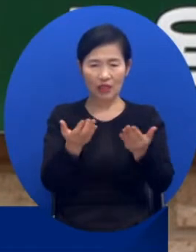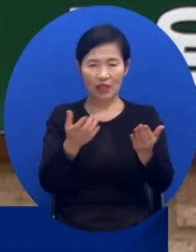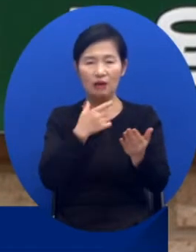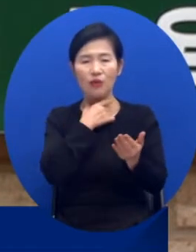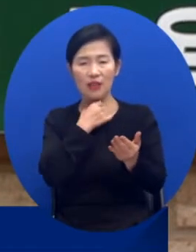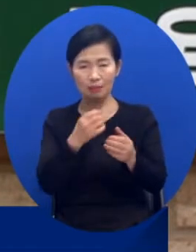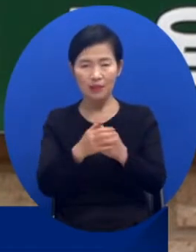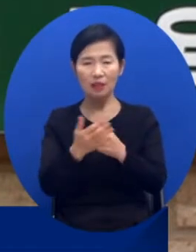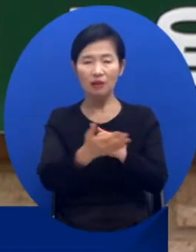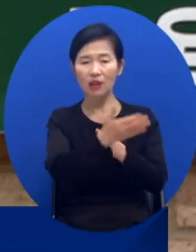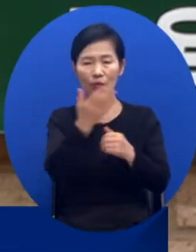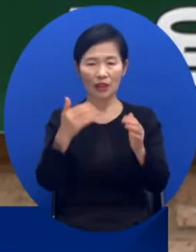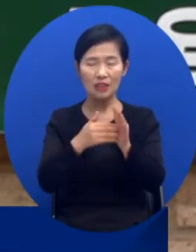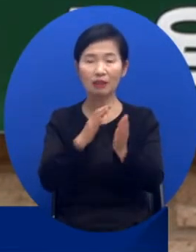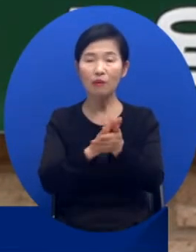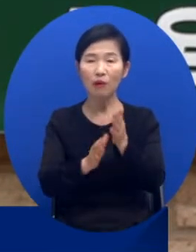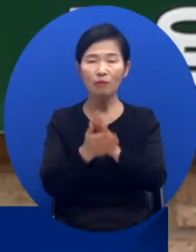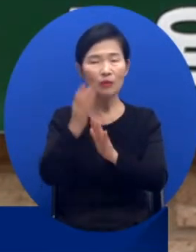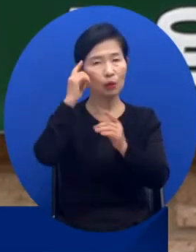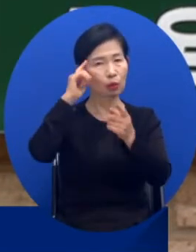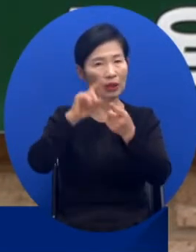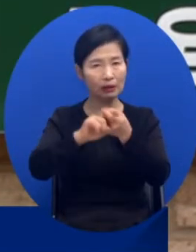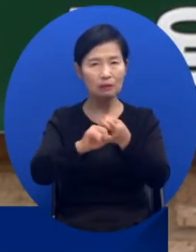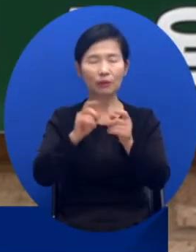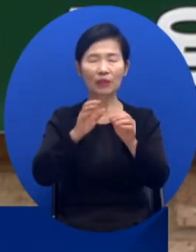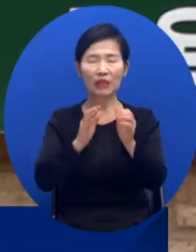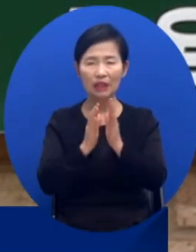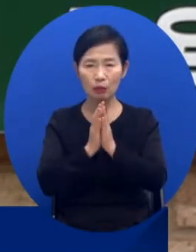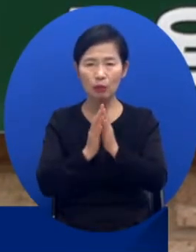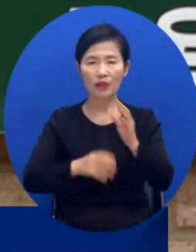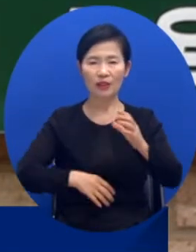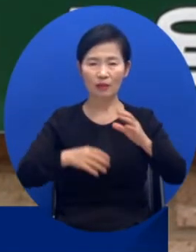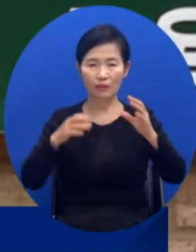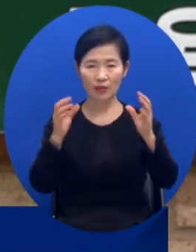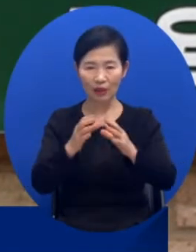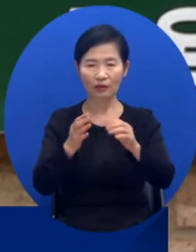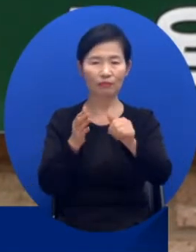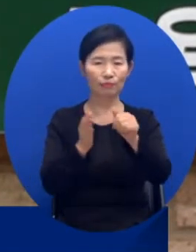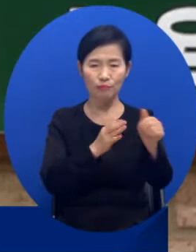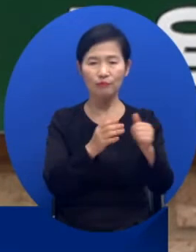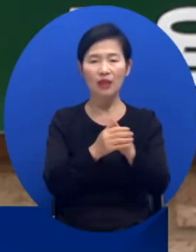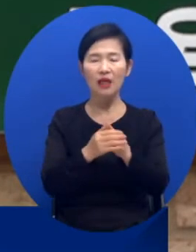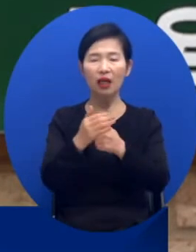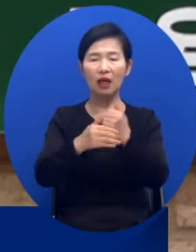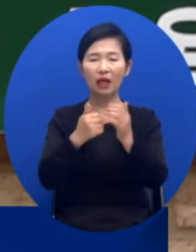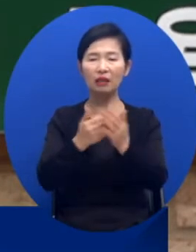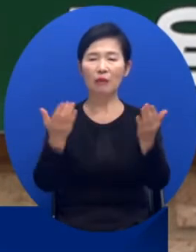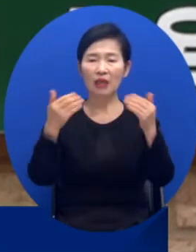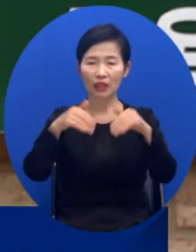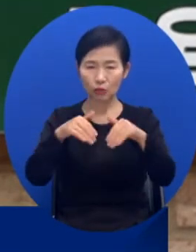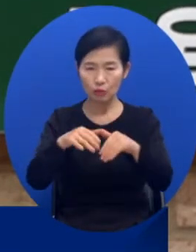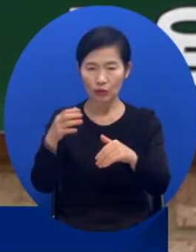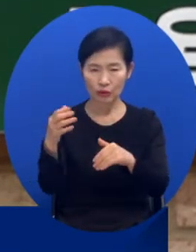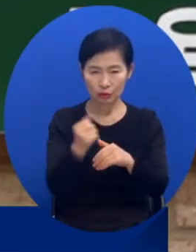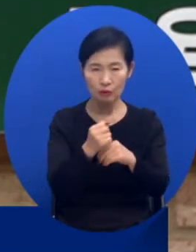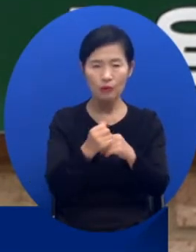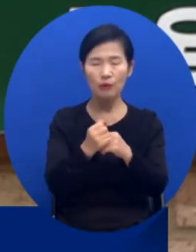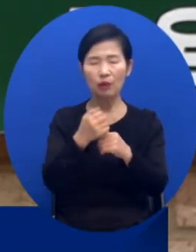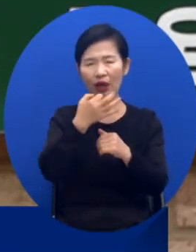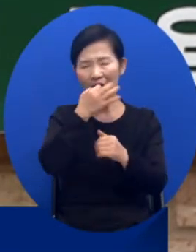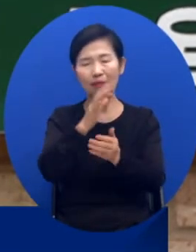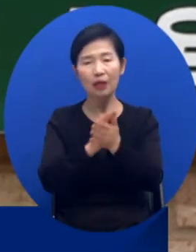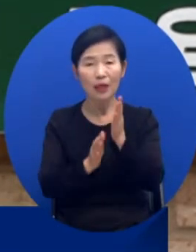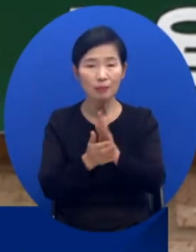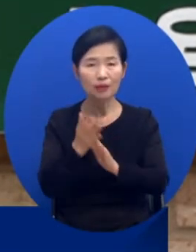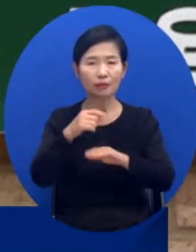것입니다. 여러분들의 끊임없는 관심과 기도, 협력을 당부드리면서 하나님 일꾼으로서 사심 없는